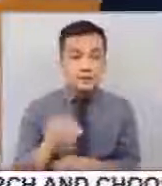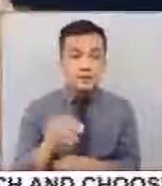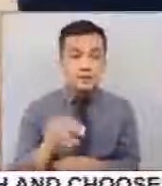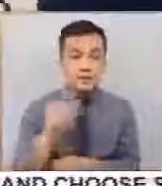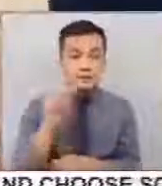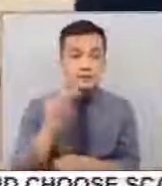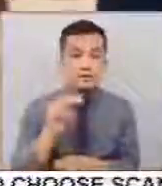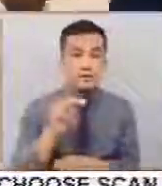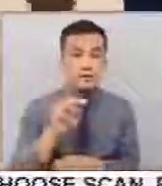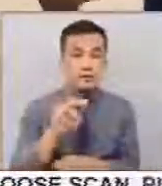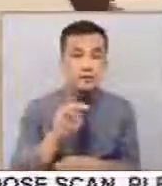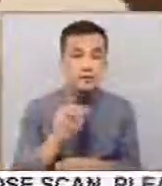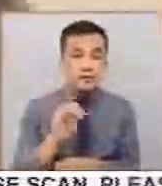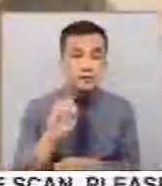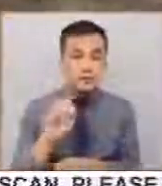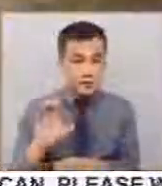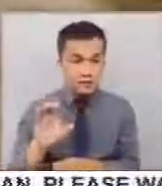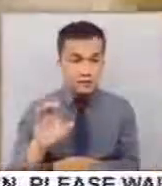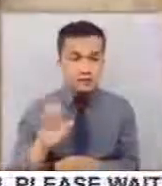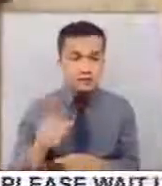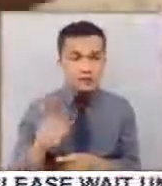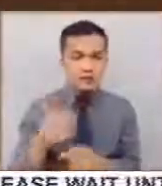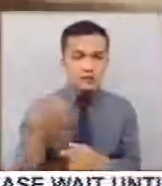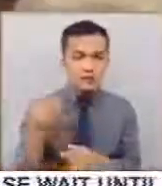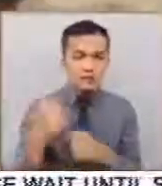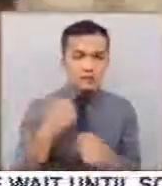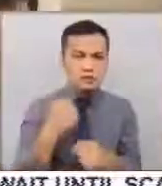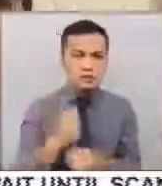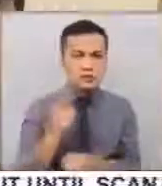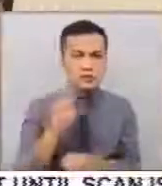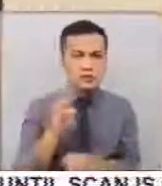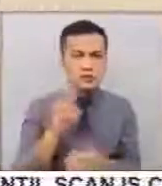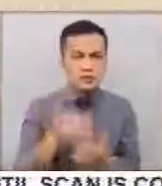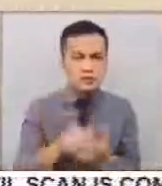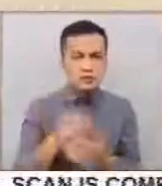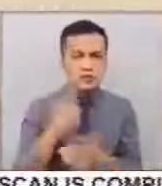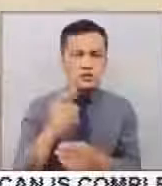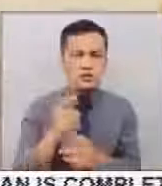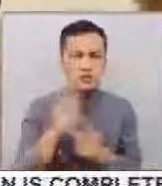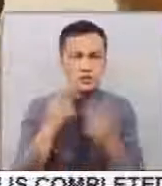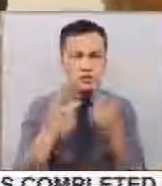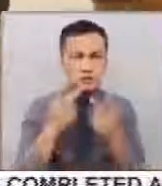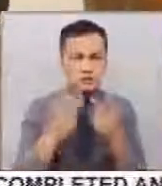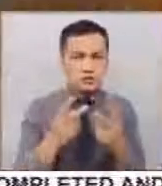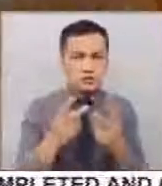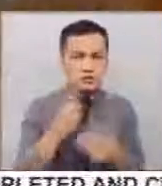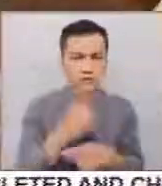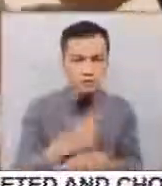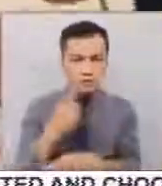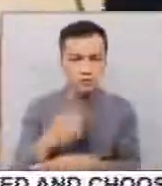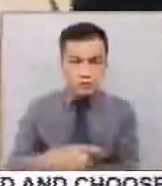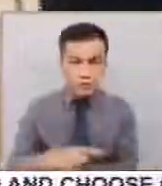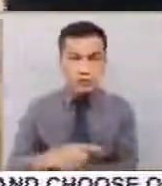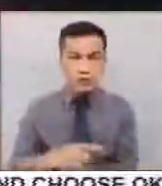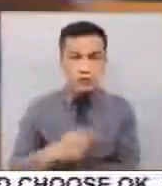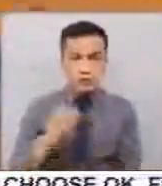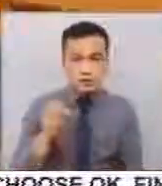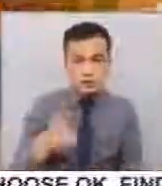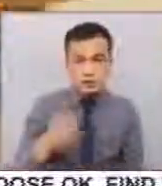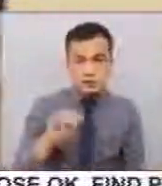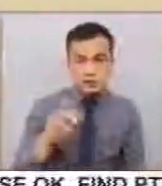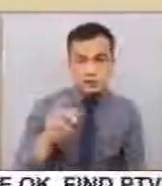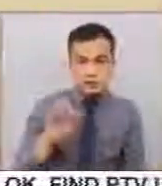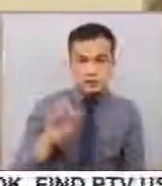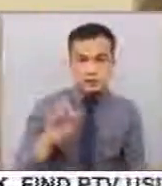taon ay umabot sa higit 26,000 ang mga dumadalaw kada araw. At dahil sa direktiba ng IATF, hanggang 5 PM